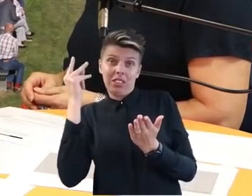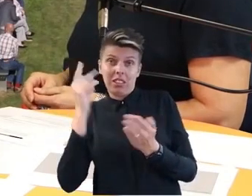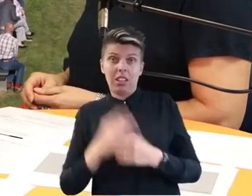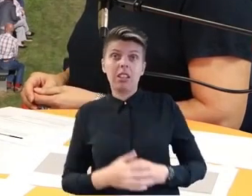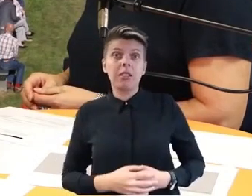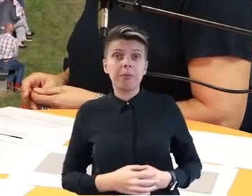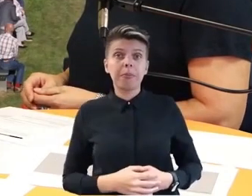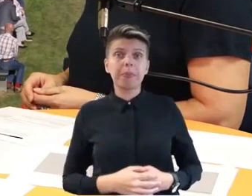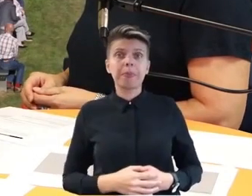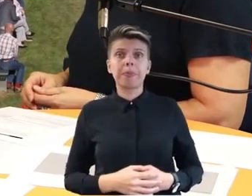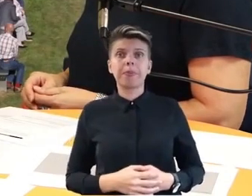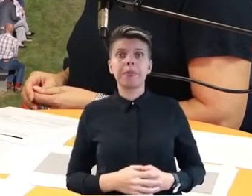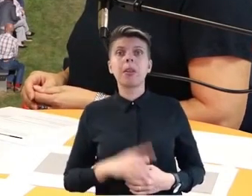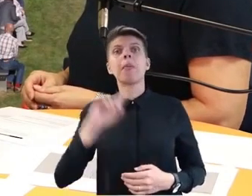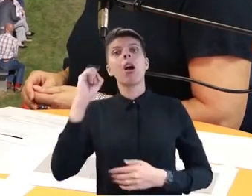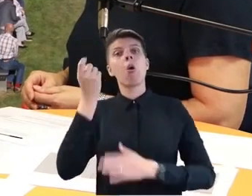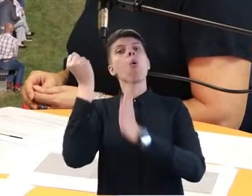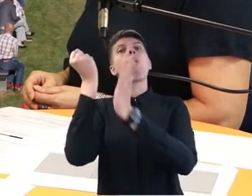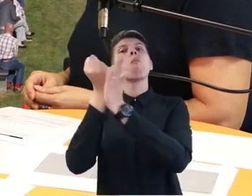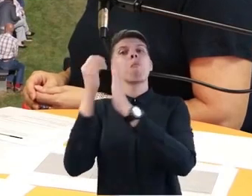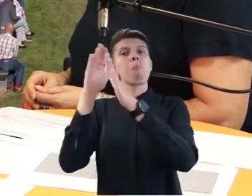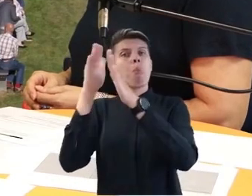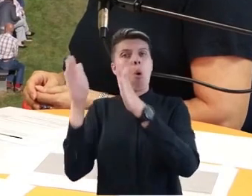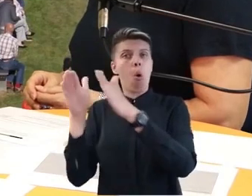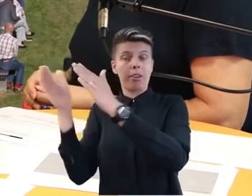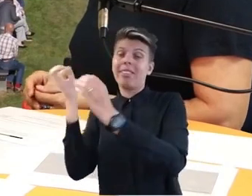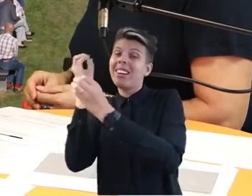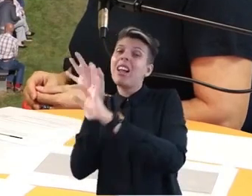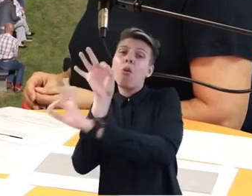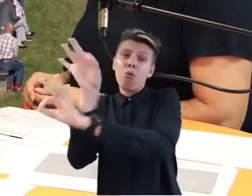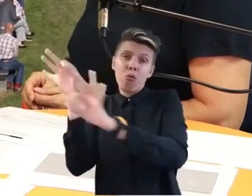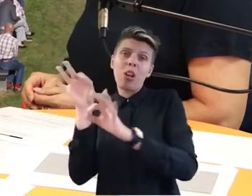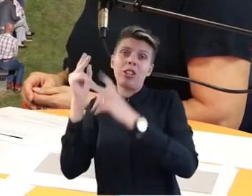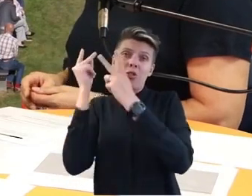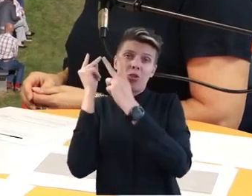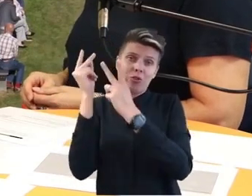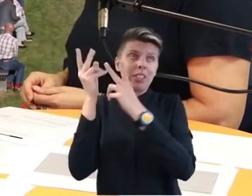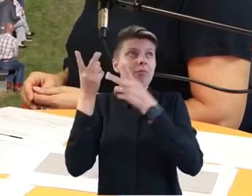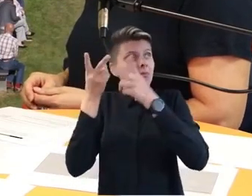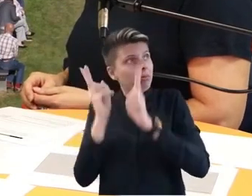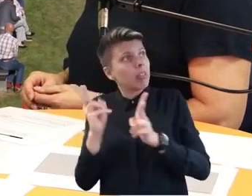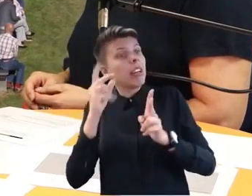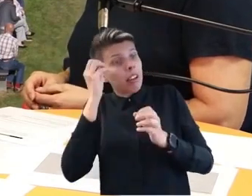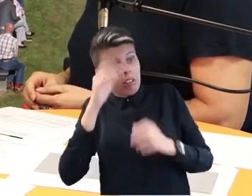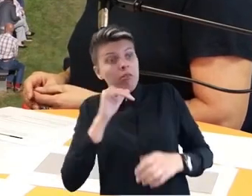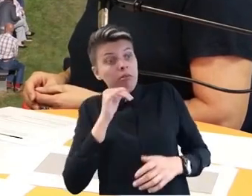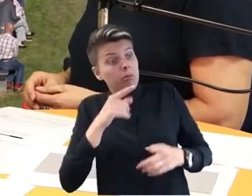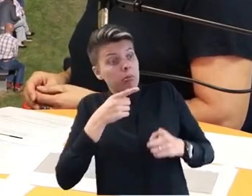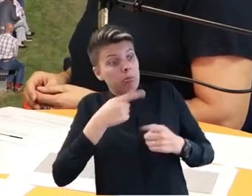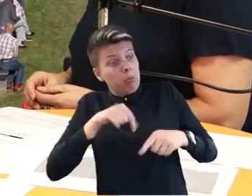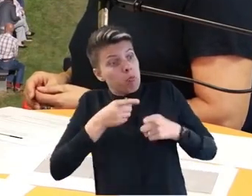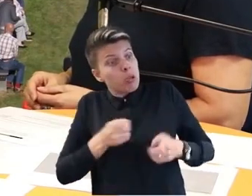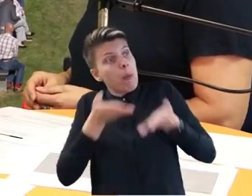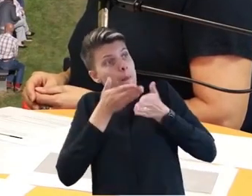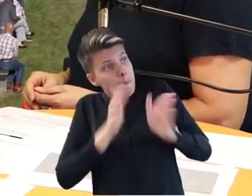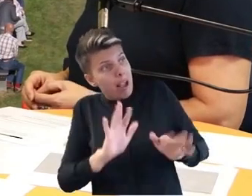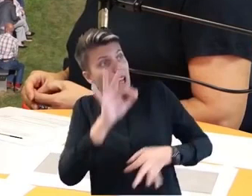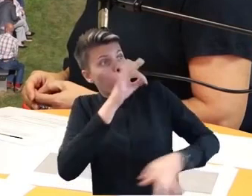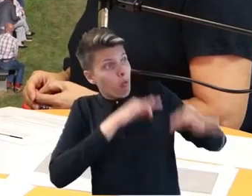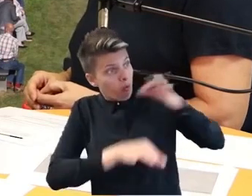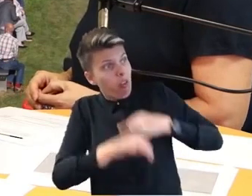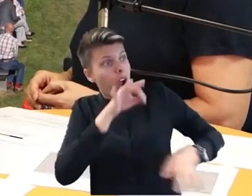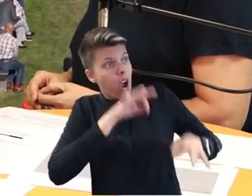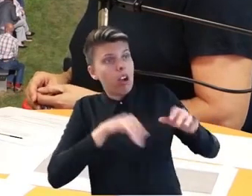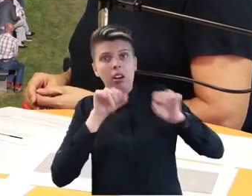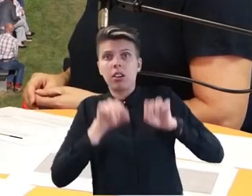behörden wir wissen es alle schwierig ist so ein rückkanal tatsächlich zur verfügung zu stellen und den eben auch zu bespielen weil